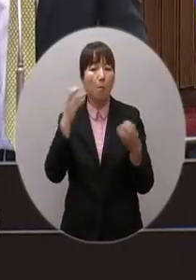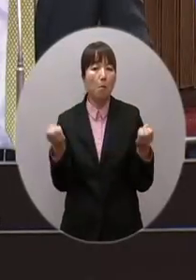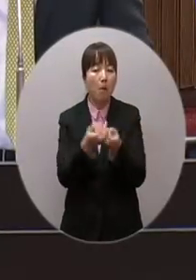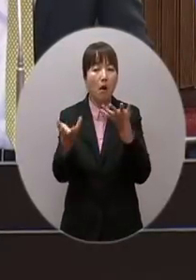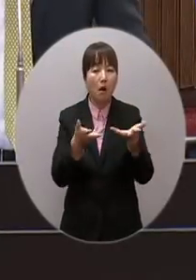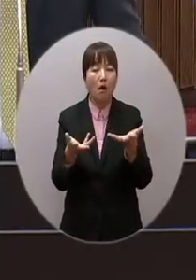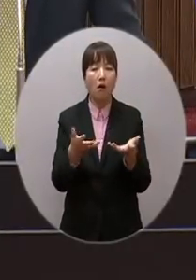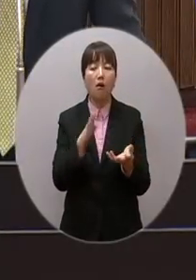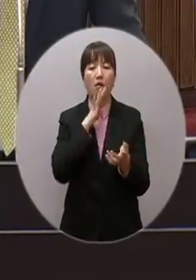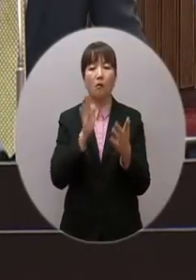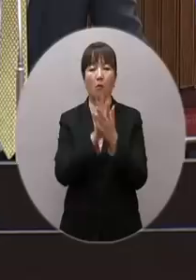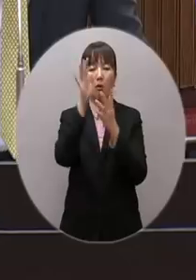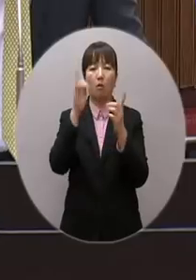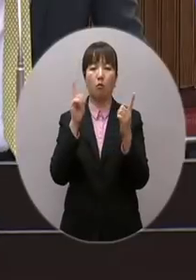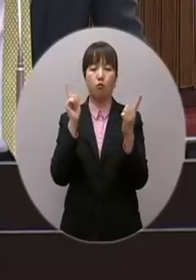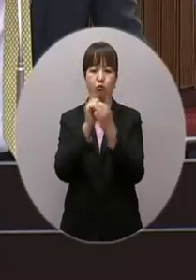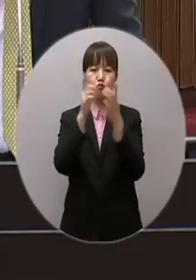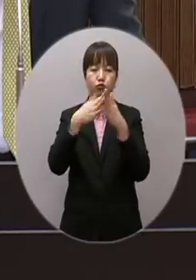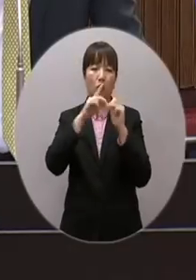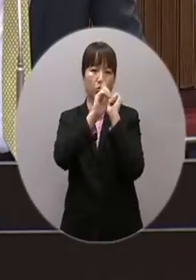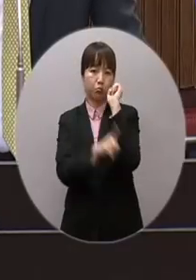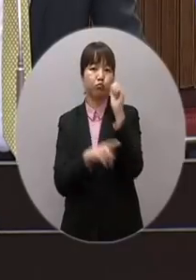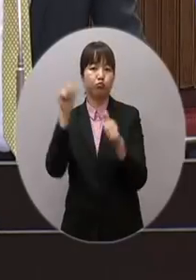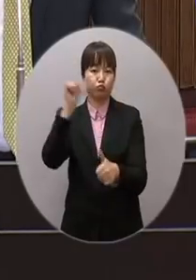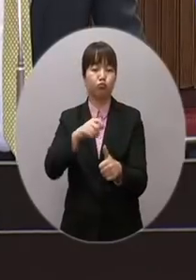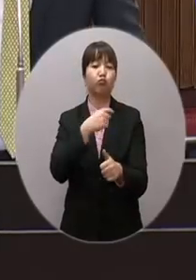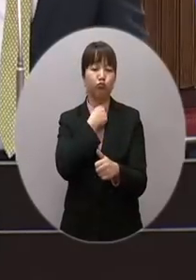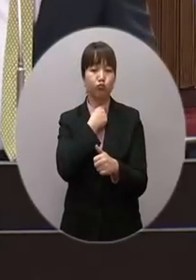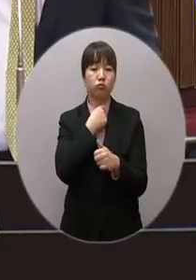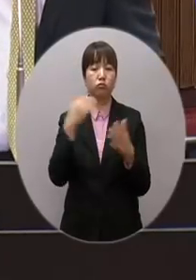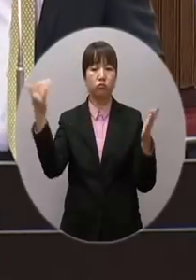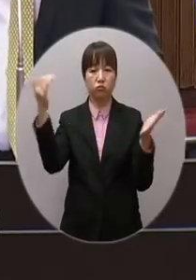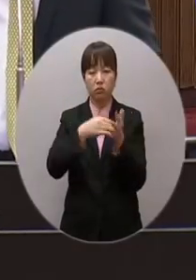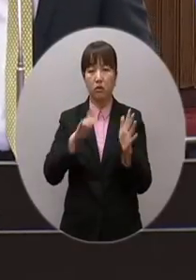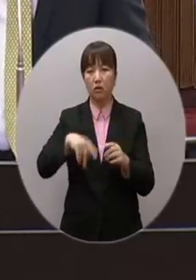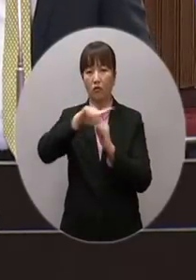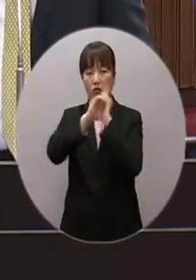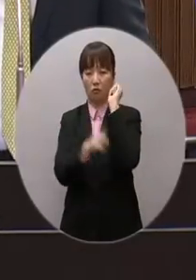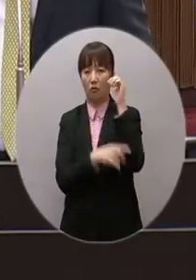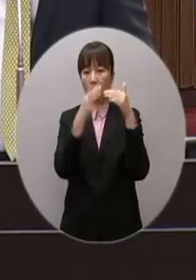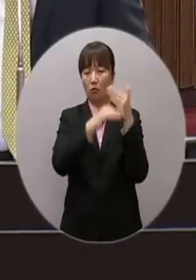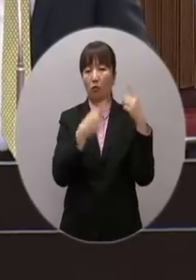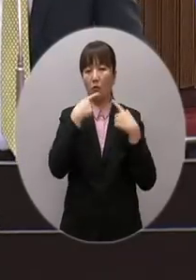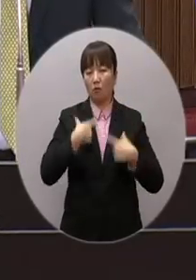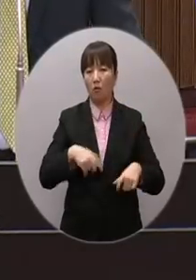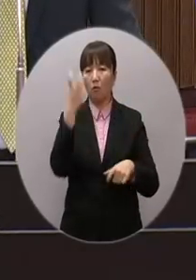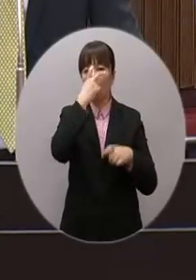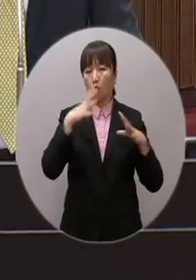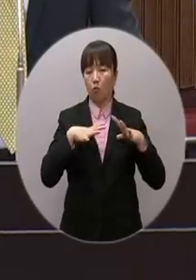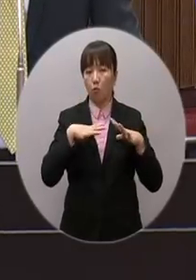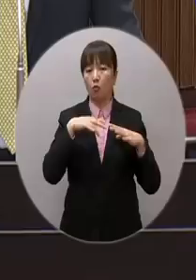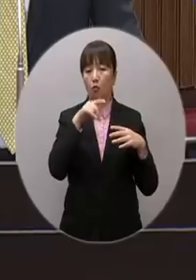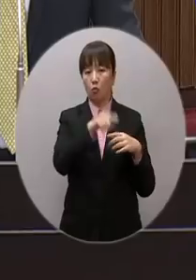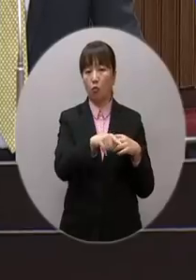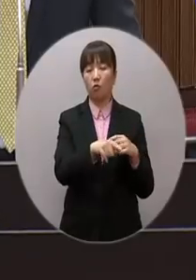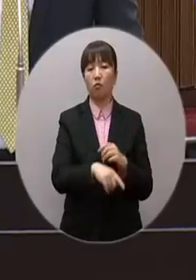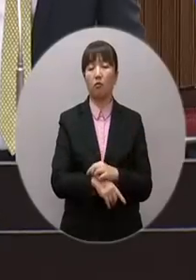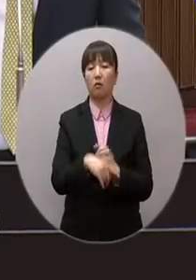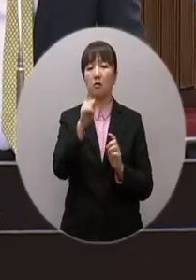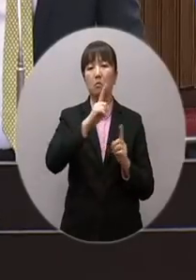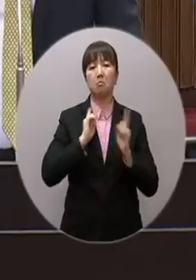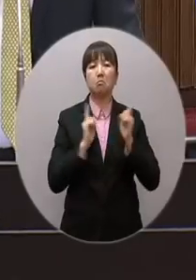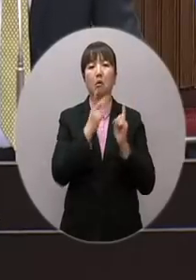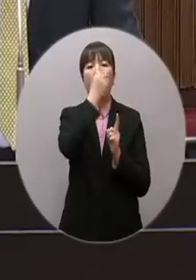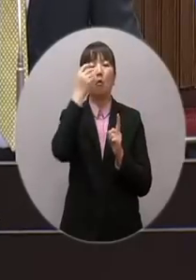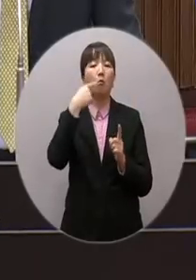情，接下来要面对很严重的法律责任。但是我们的法律人，我们的检察官滥